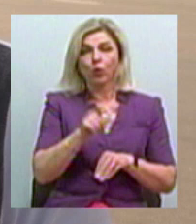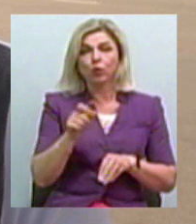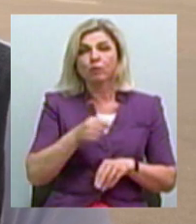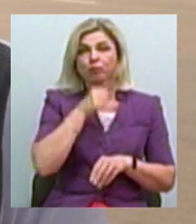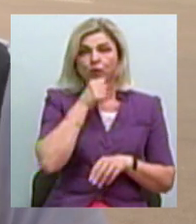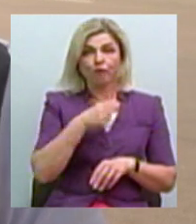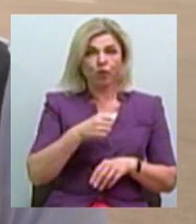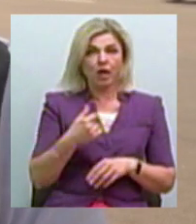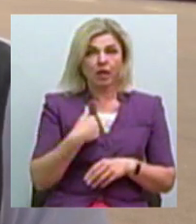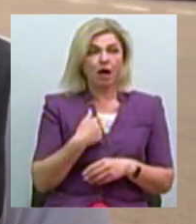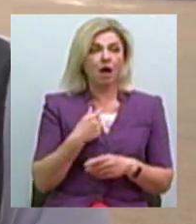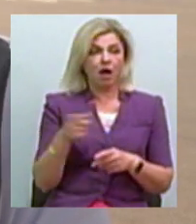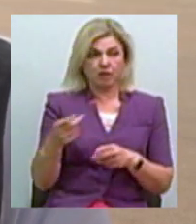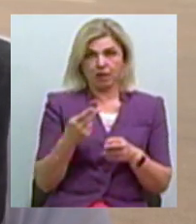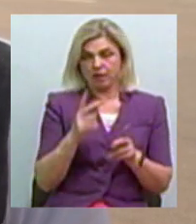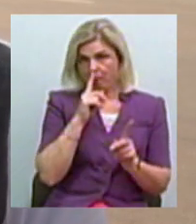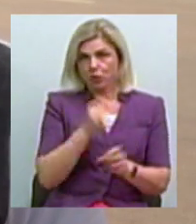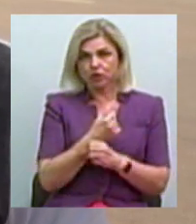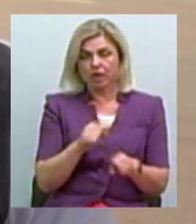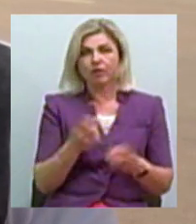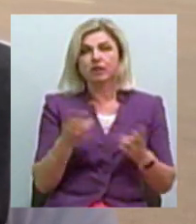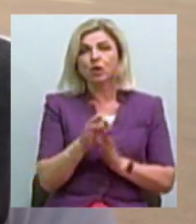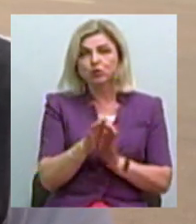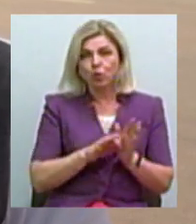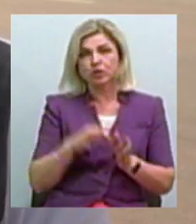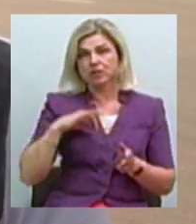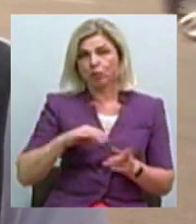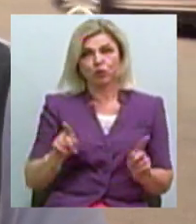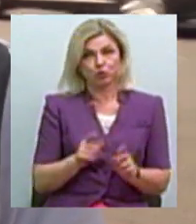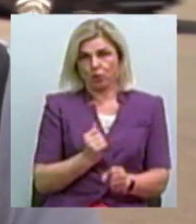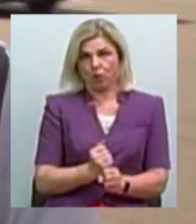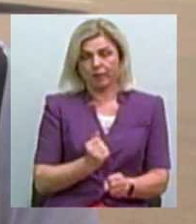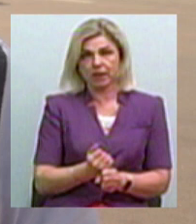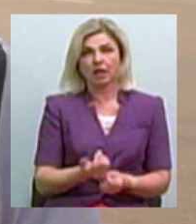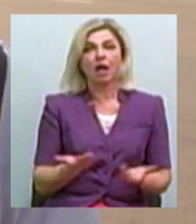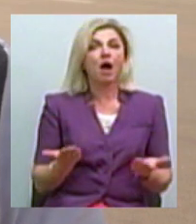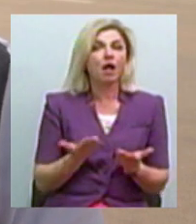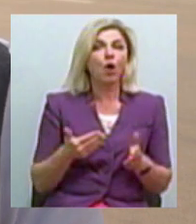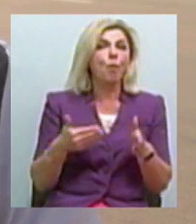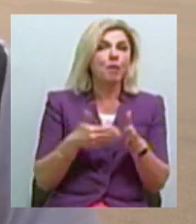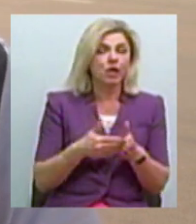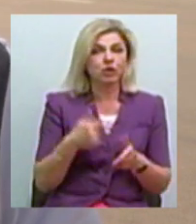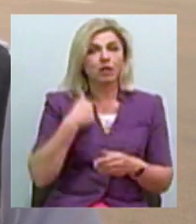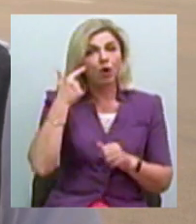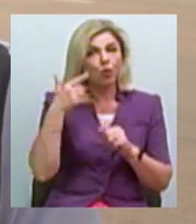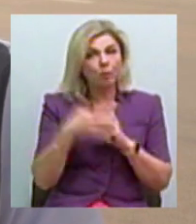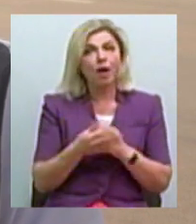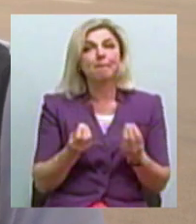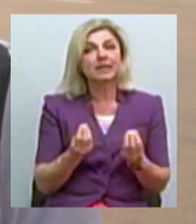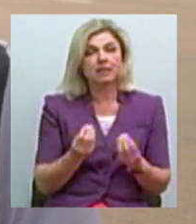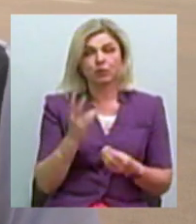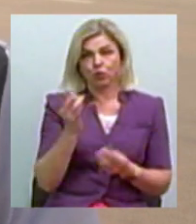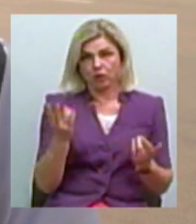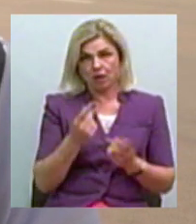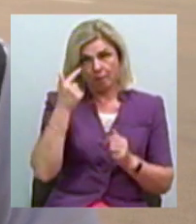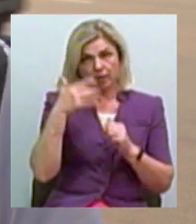віку. Яма не ямі, і це неможливо. Треба терміново вживати якісь заходи. Чи то якісь обмеження. Я розумію бізнес, але треба